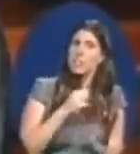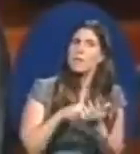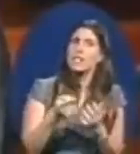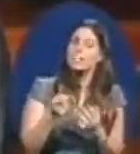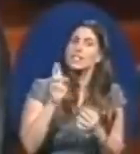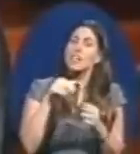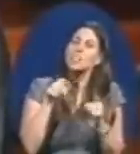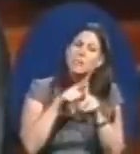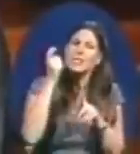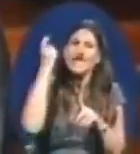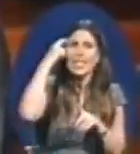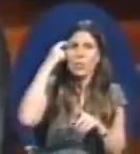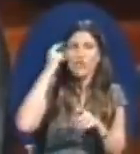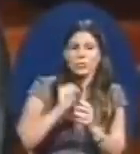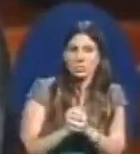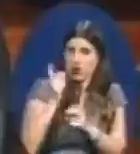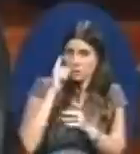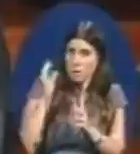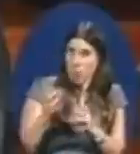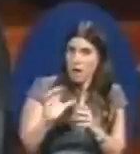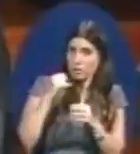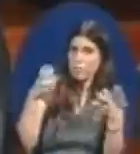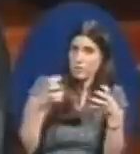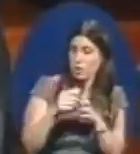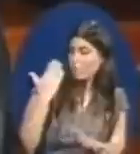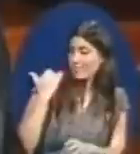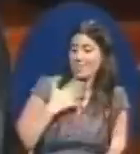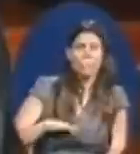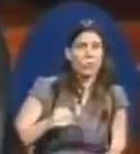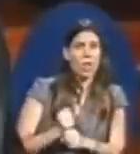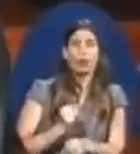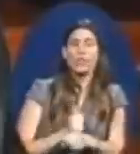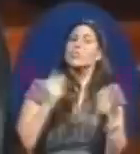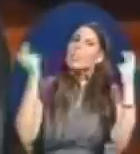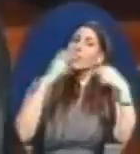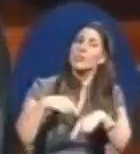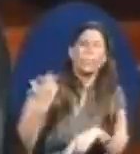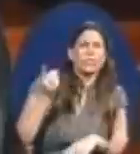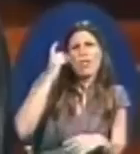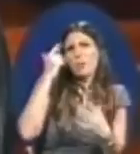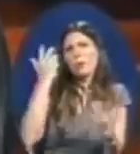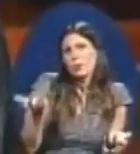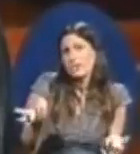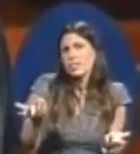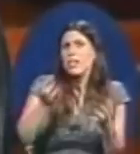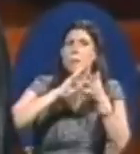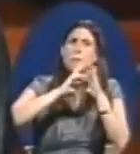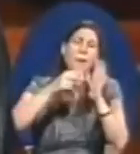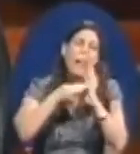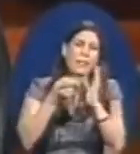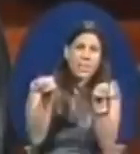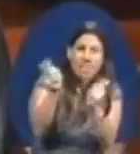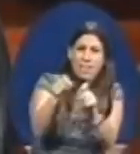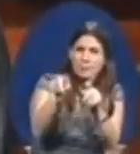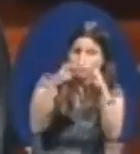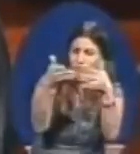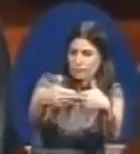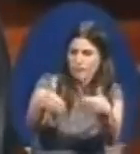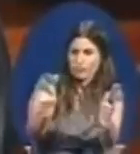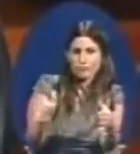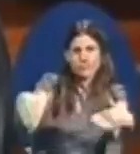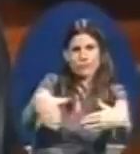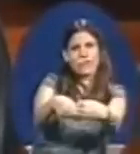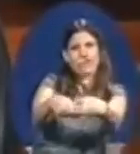כנראה יש בה איזשהו היגיון. אתה יודע מה, ראשי מפלגות לפניי רצו לעשות את זה. הם הבינו שזה לא הגיוני, שבאיזה חדר סגור סוגרים מי יהיה